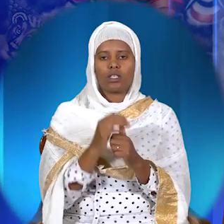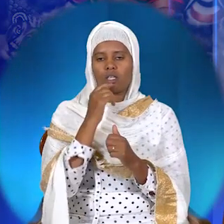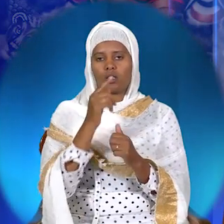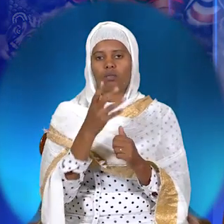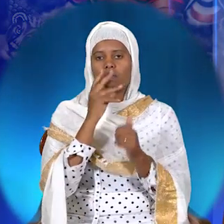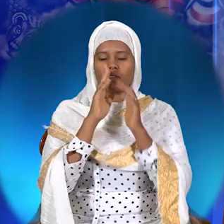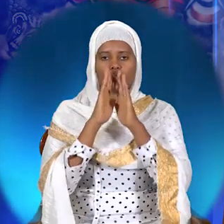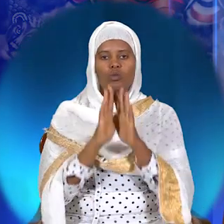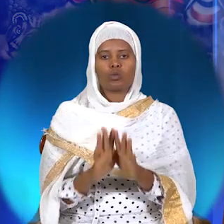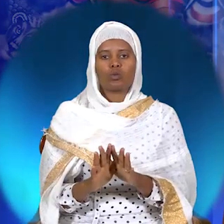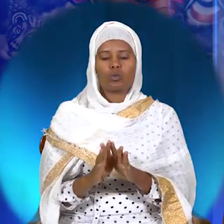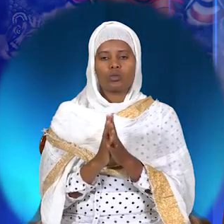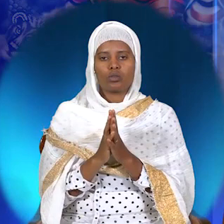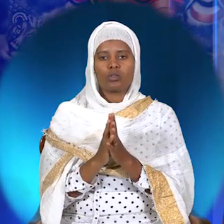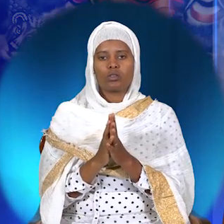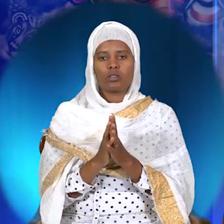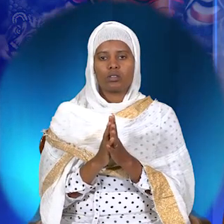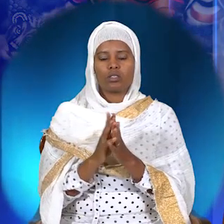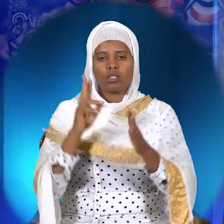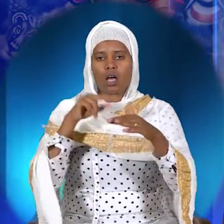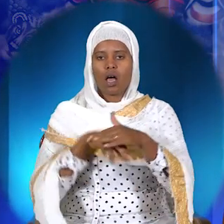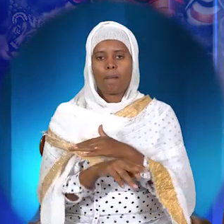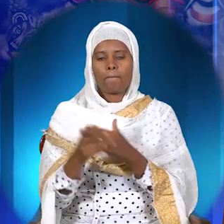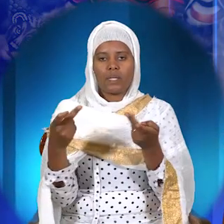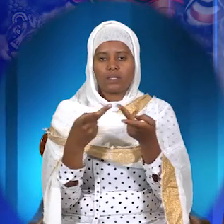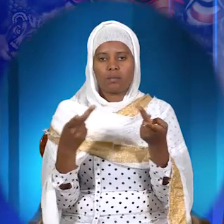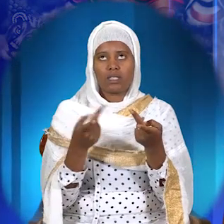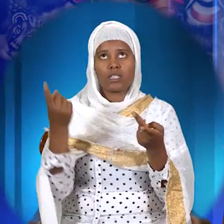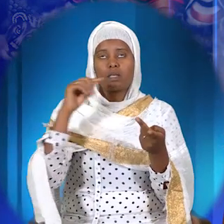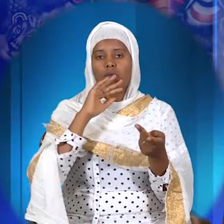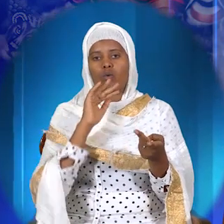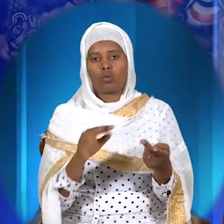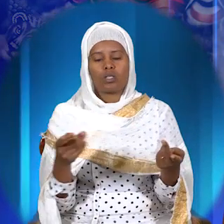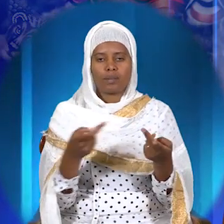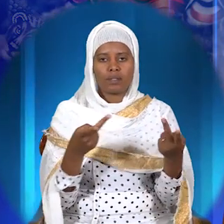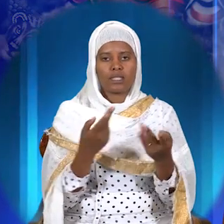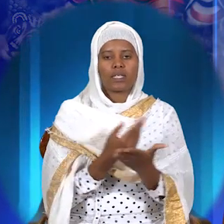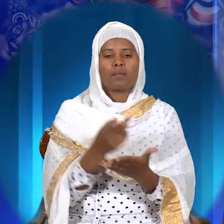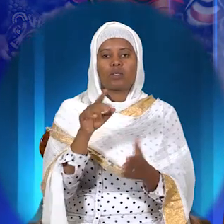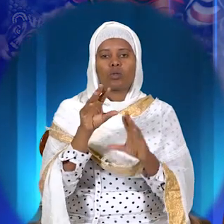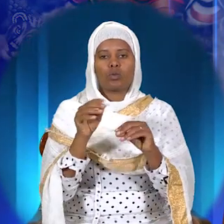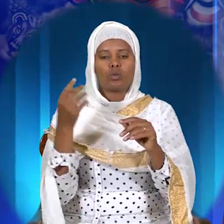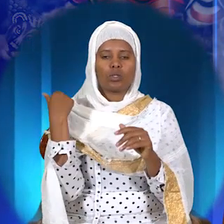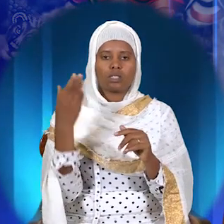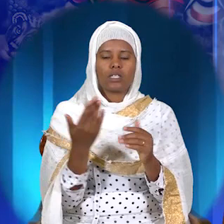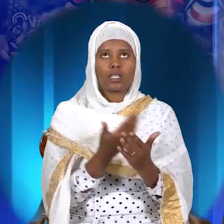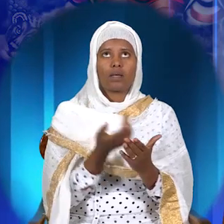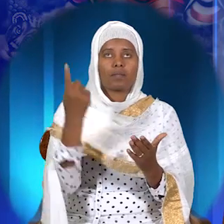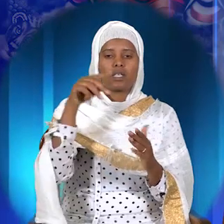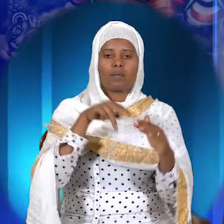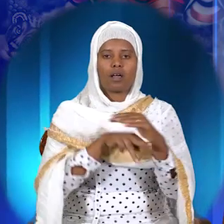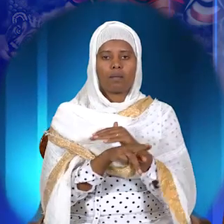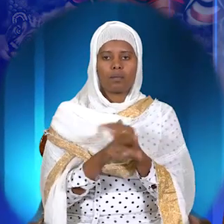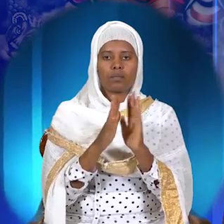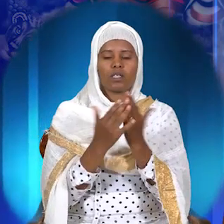ኣብ ዝወፅእ ኢሉ መንፈስ ቅዱስ ንኣብ መሲሉ ንእግዚኣብሔር ወልድ ኣኺሉ ካበይ ዝወፅእ እንተዳ ኢልና ካብ